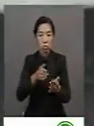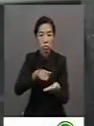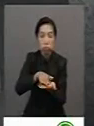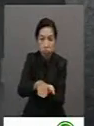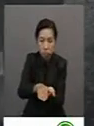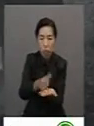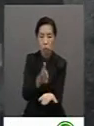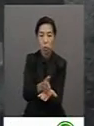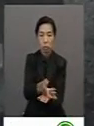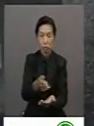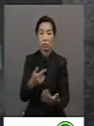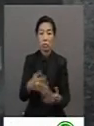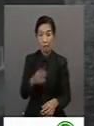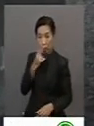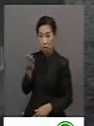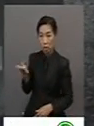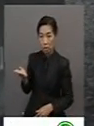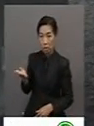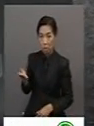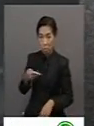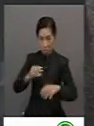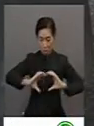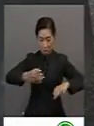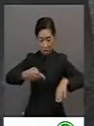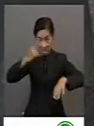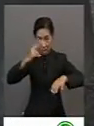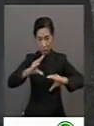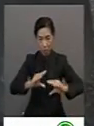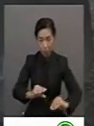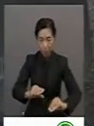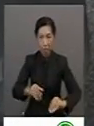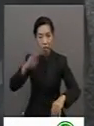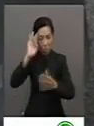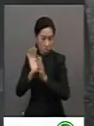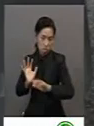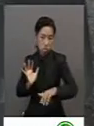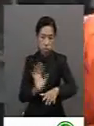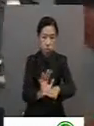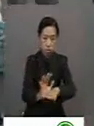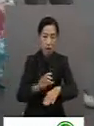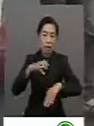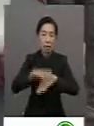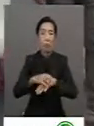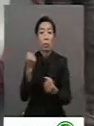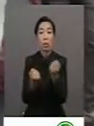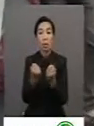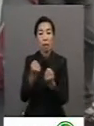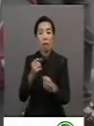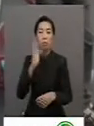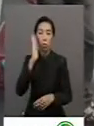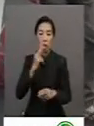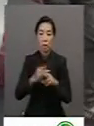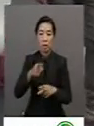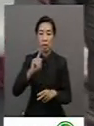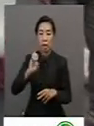จากการยิงแล้วนะฮะยิงล้อแบบนี้ดูสภาพล้อครับคุณผู้ชมก็วิ่งเข้าไปชาร์จตัวคนขับก็คือนายธีรวัฒน์คำแปลงตัน